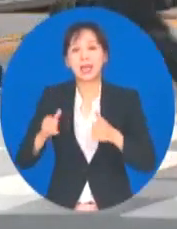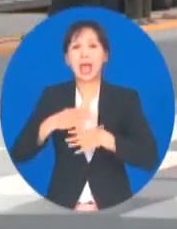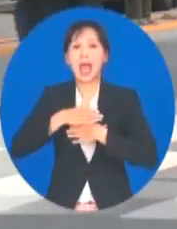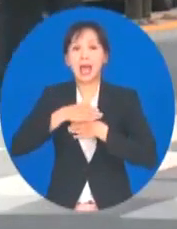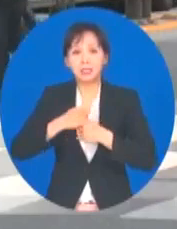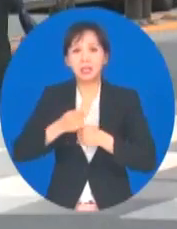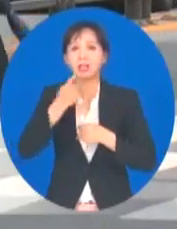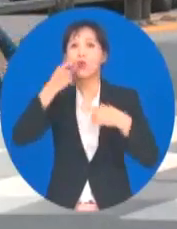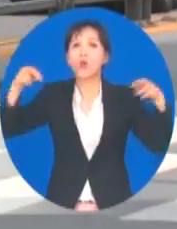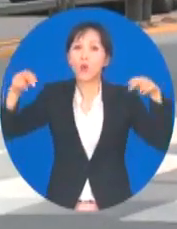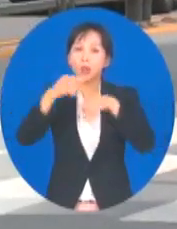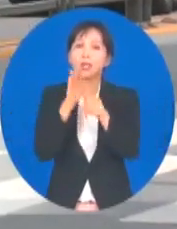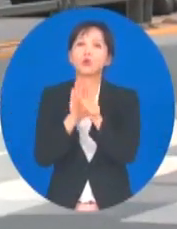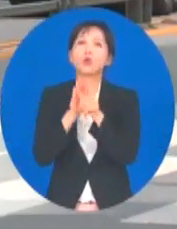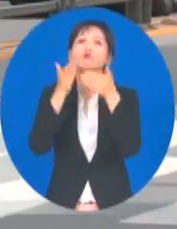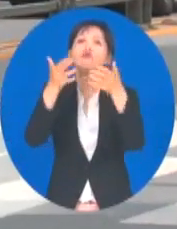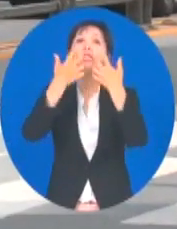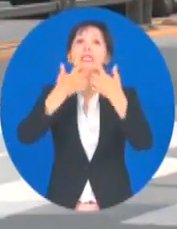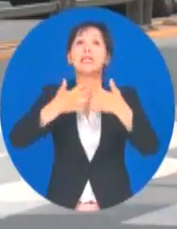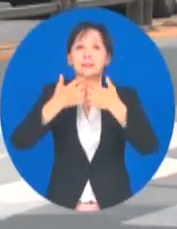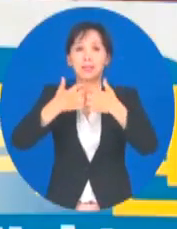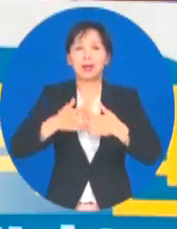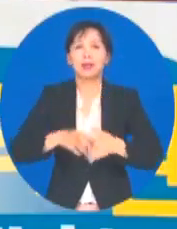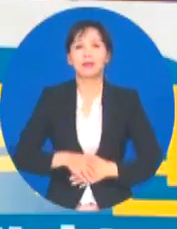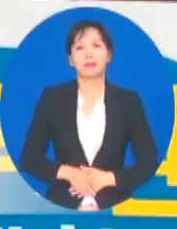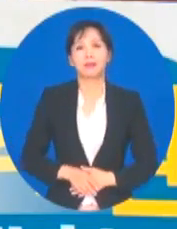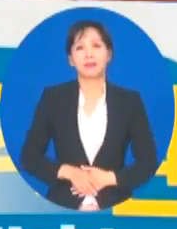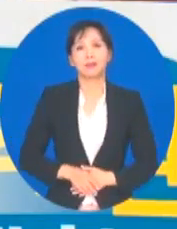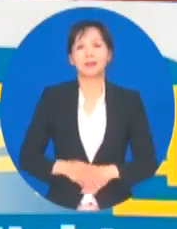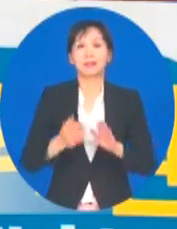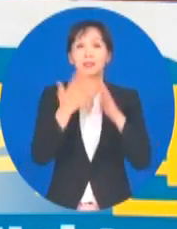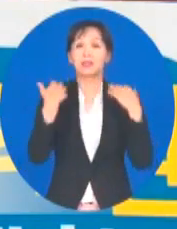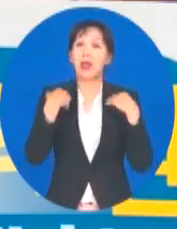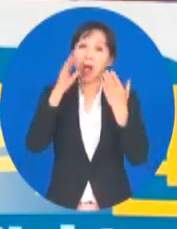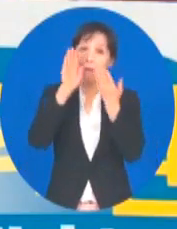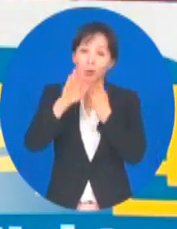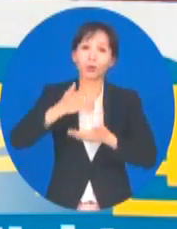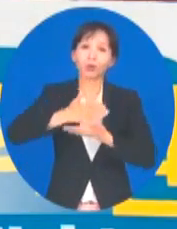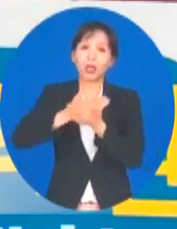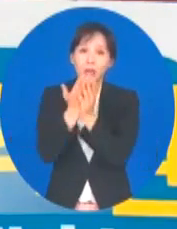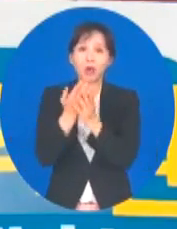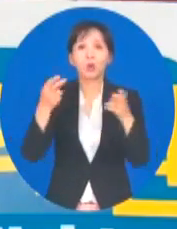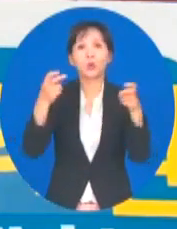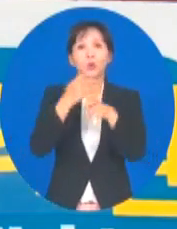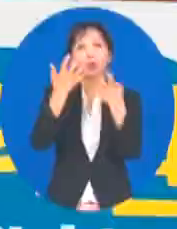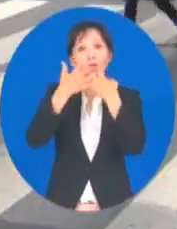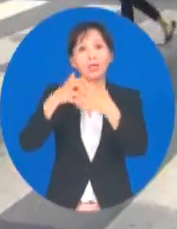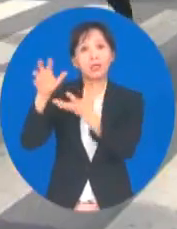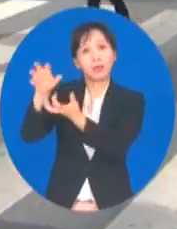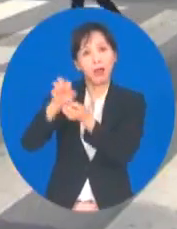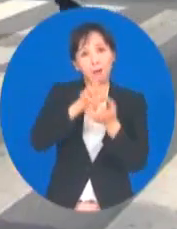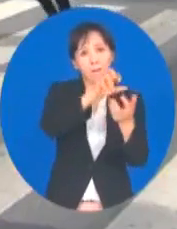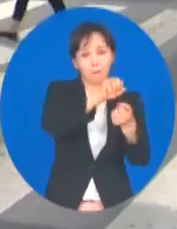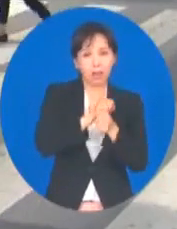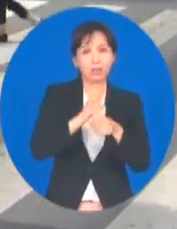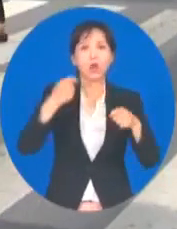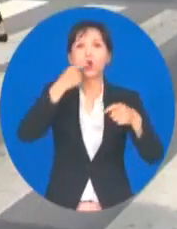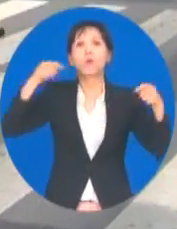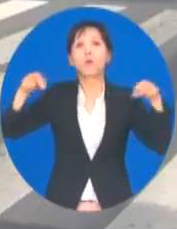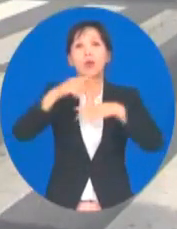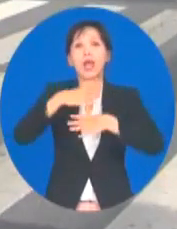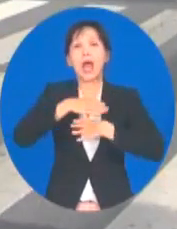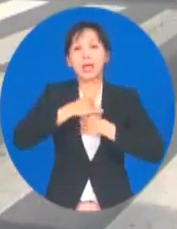교통약자의 안전한 횡단에 도움을 주는 기기입니다. 시는 앞으로도 다양한 교통기기를 도입하여